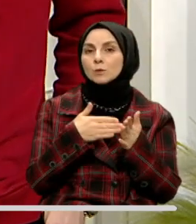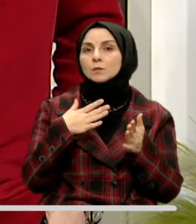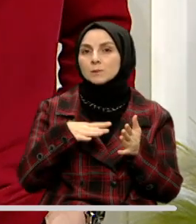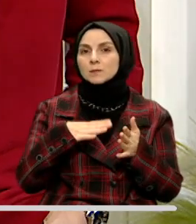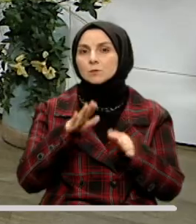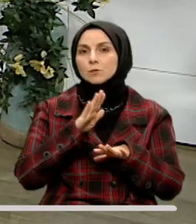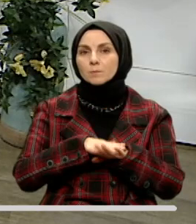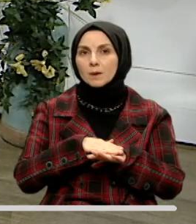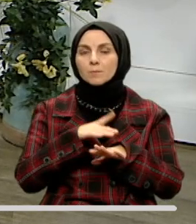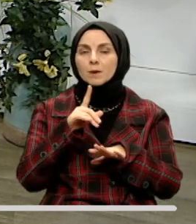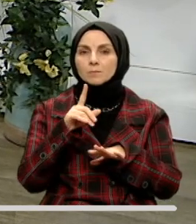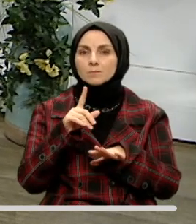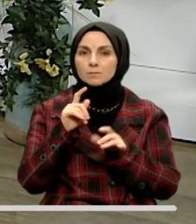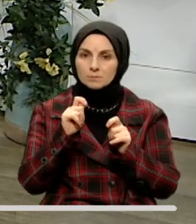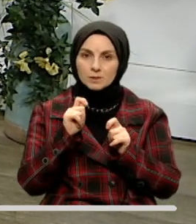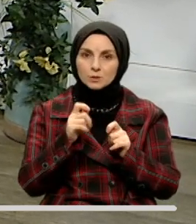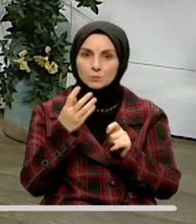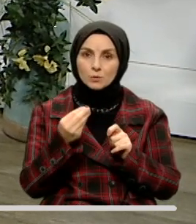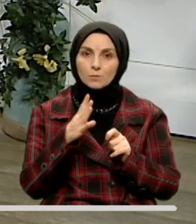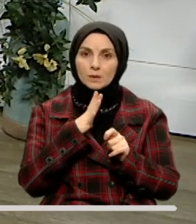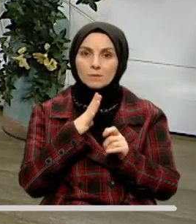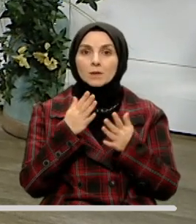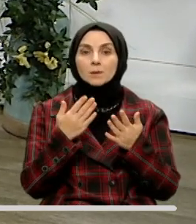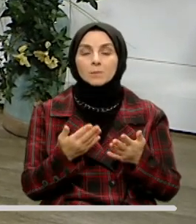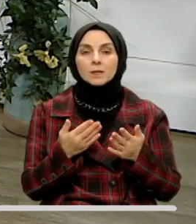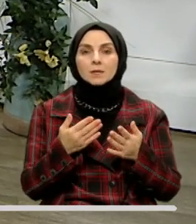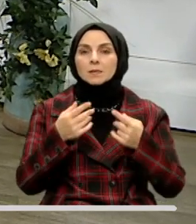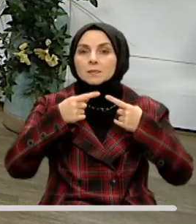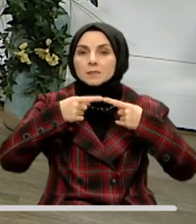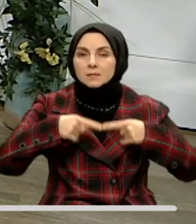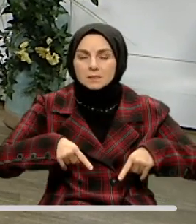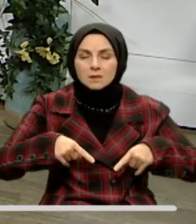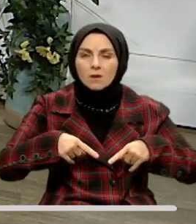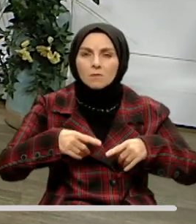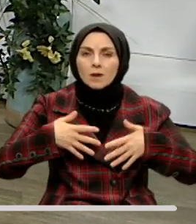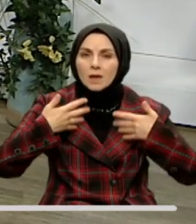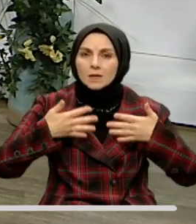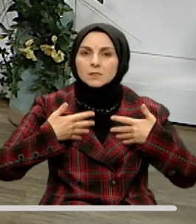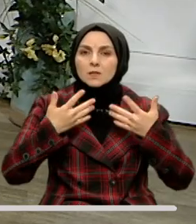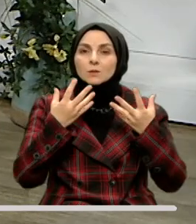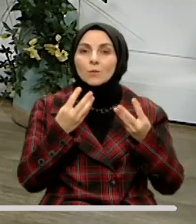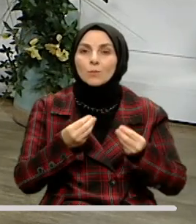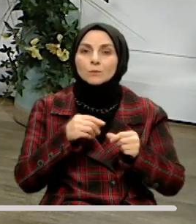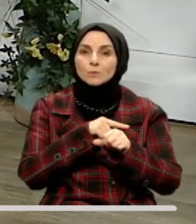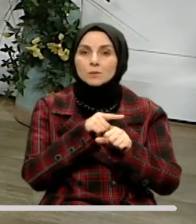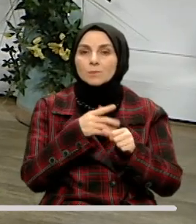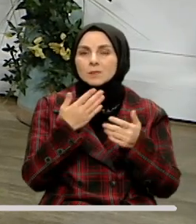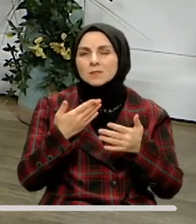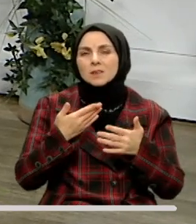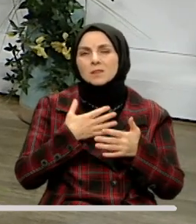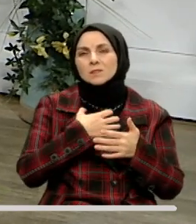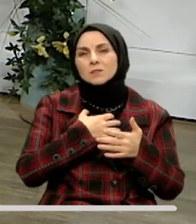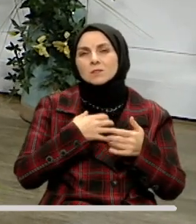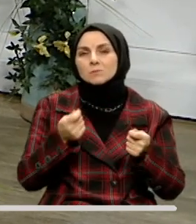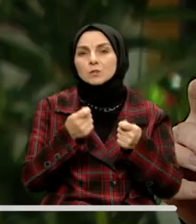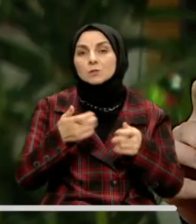yapmam gereken yapmak zorundayım, evet. Peki, sınava motive olurken ya da böyle bazen diyelim ki canın çok da çalışmak istemediği